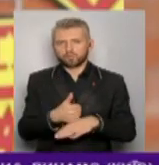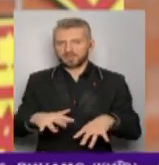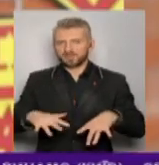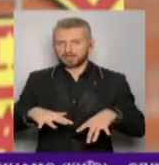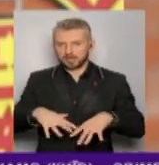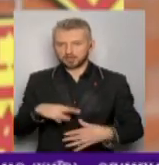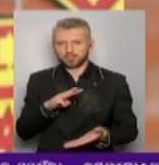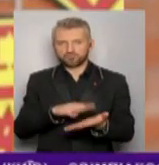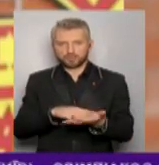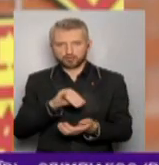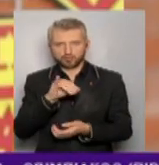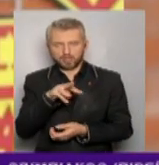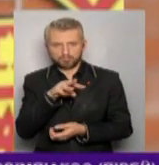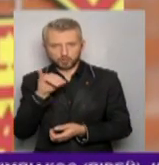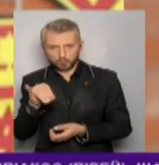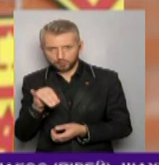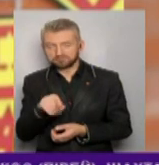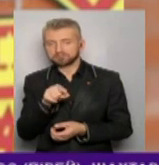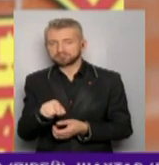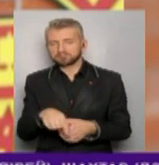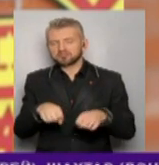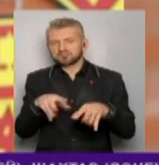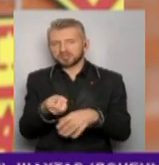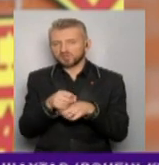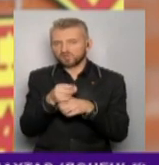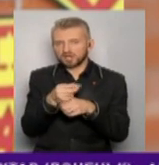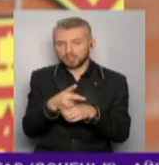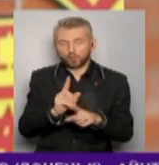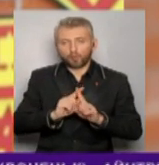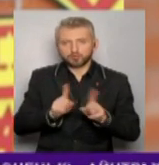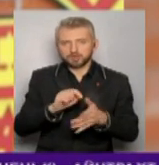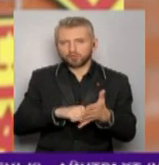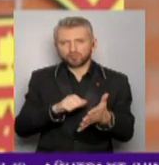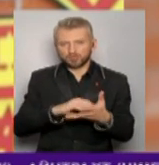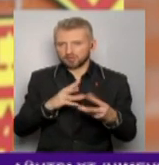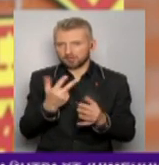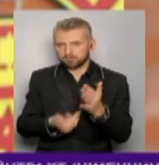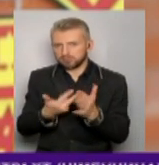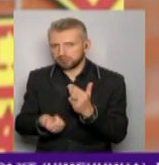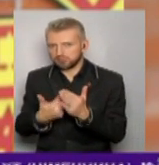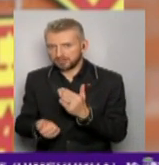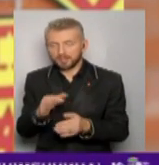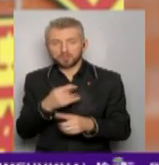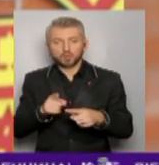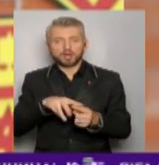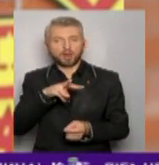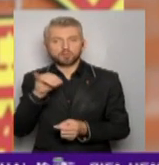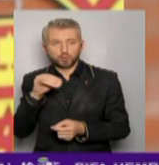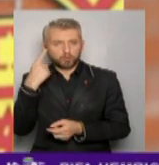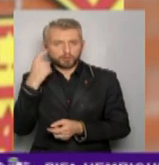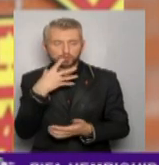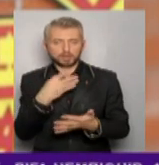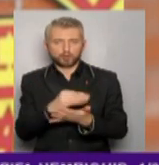Керівництво «Червоних дияволів» ухвалило рішення звільнити особливого через невдалі результати. Про це Манчестер Юнайтед повідомив на